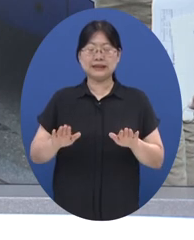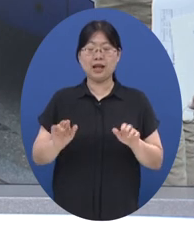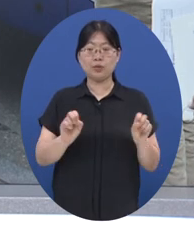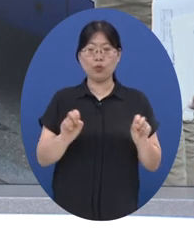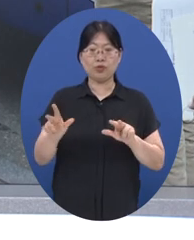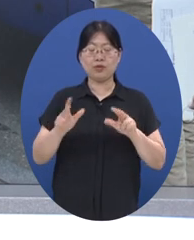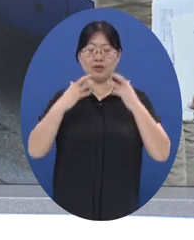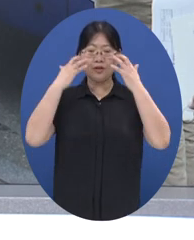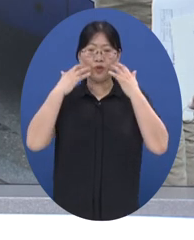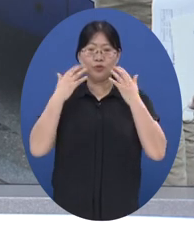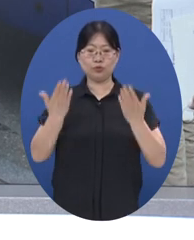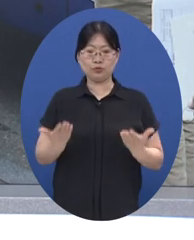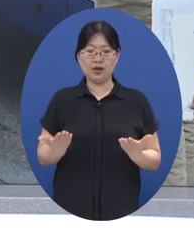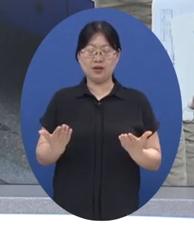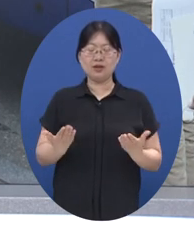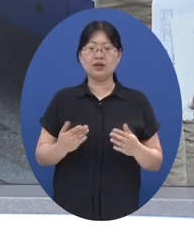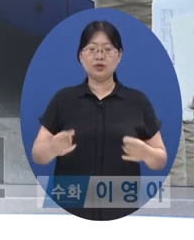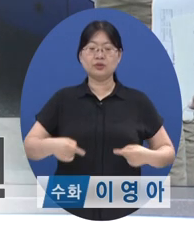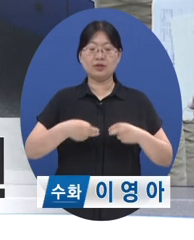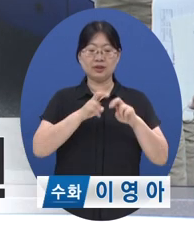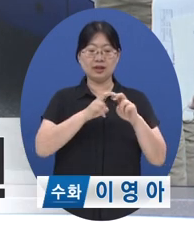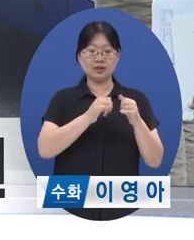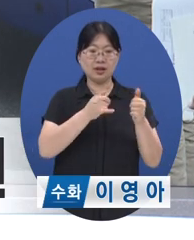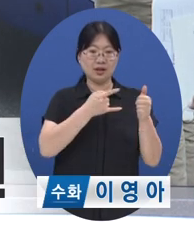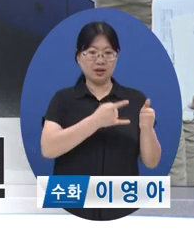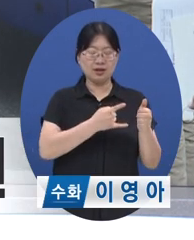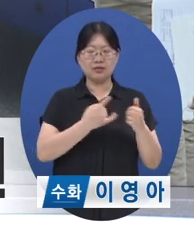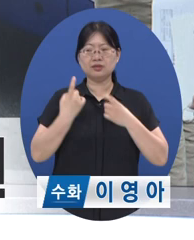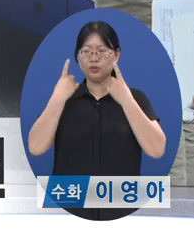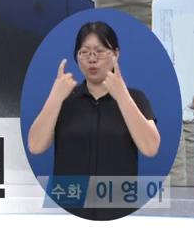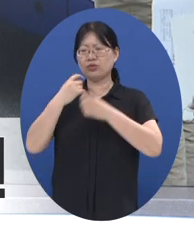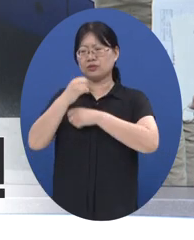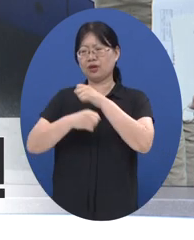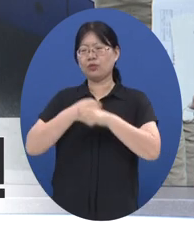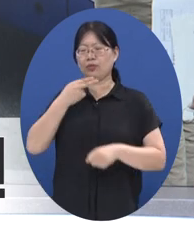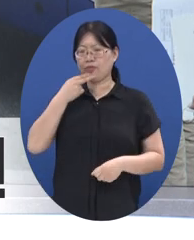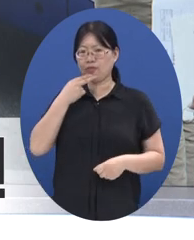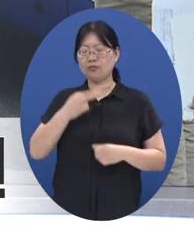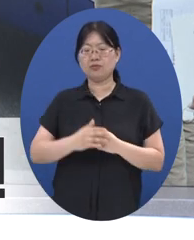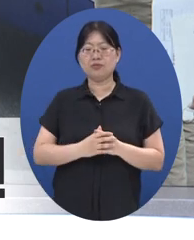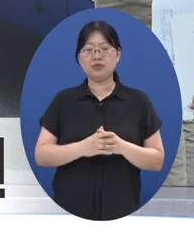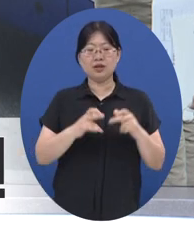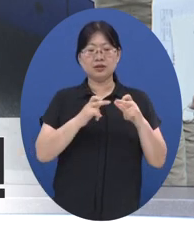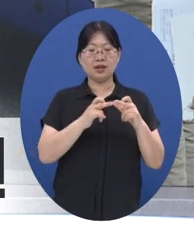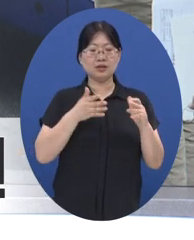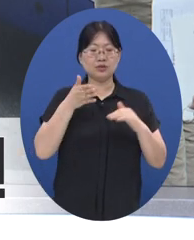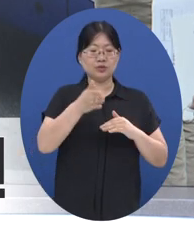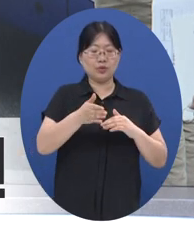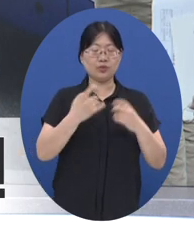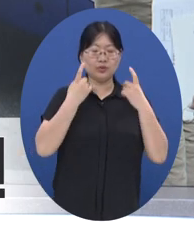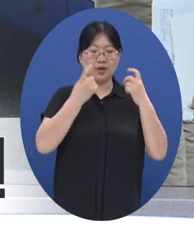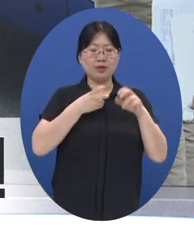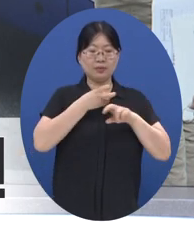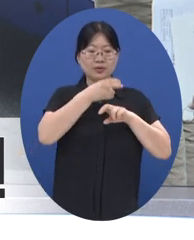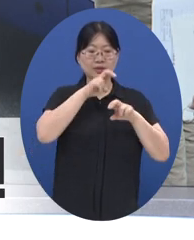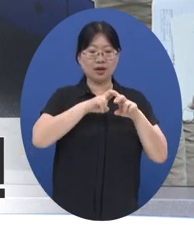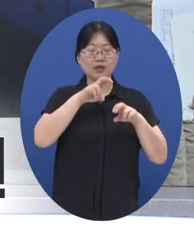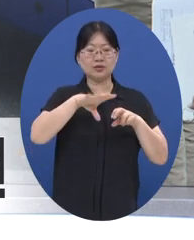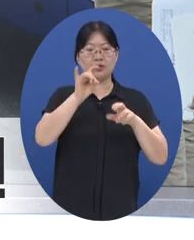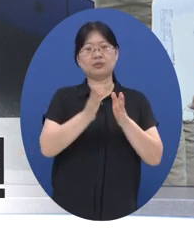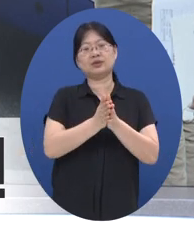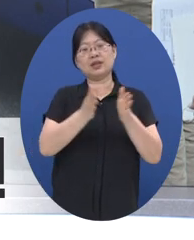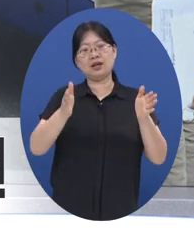이제 곧 여름 휴가철입니다. 휠체어 타는 사람에겐 여행도 그리 자유롭진 않다고 하는데요. 장애인 전용 여행버스가 경도에서 첫